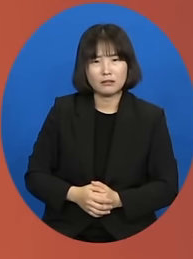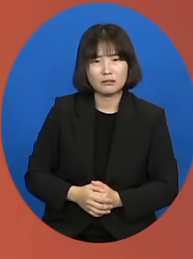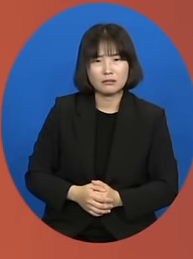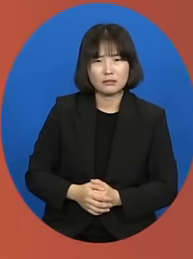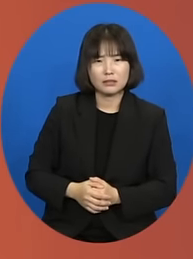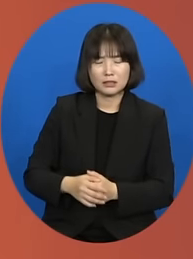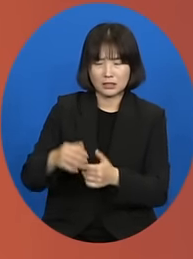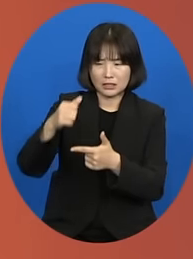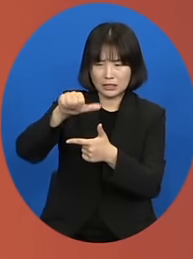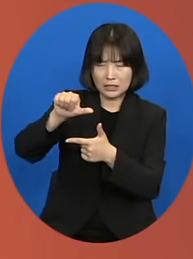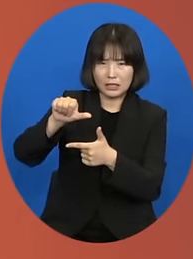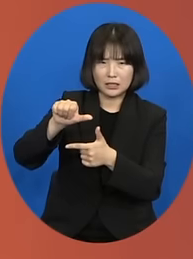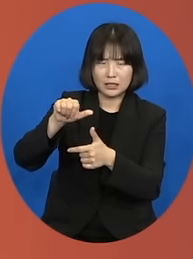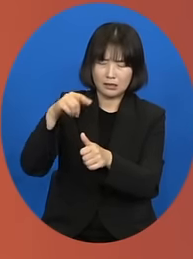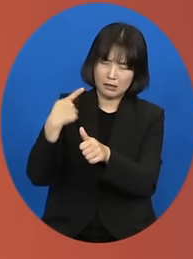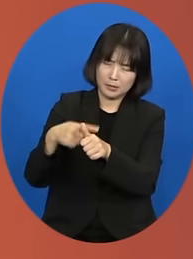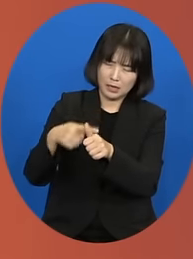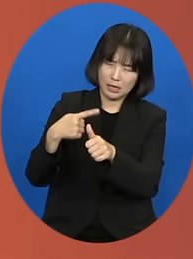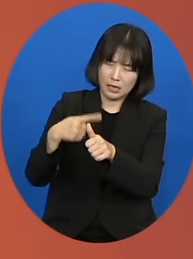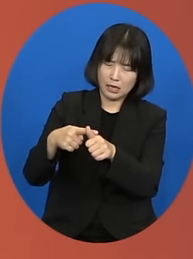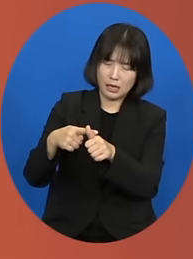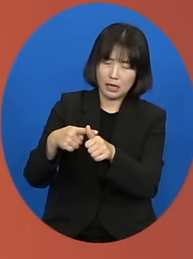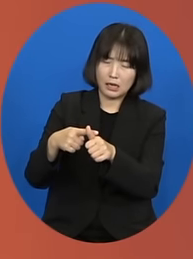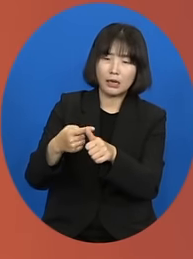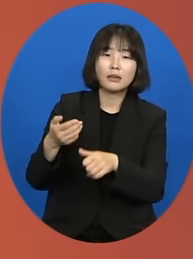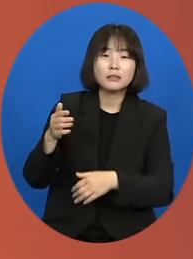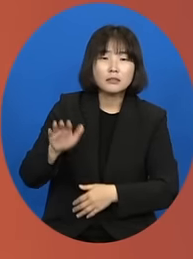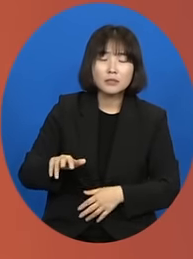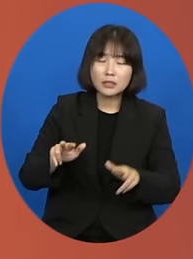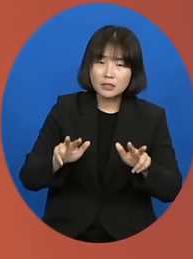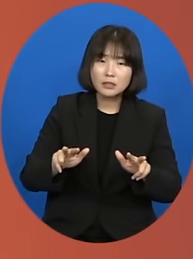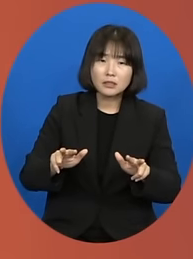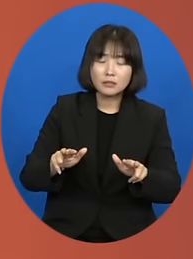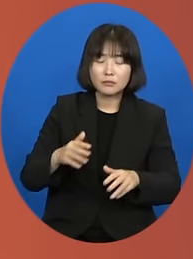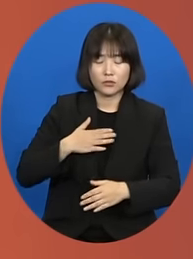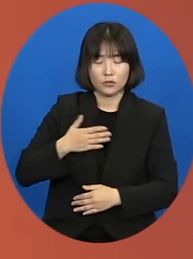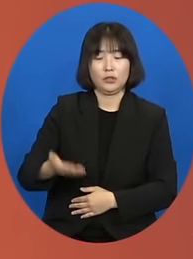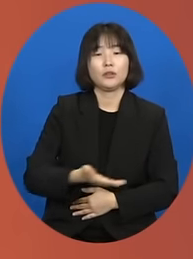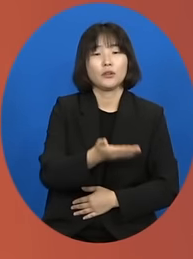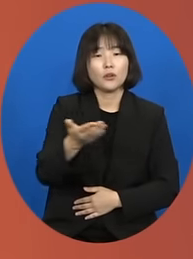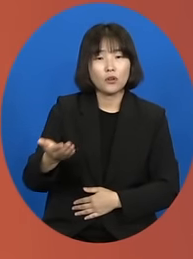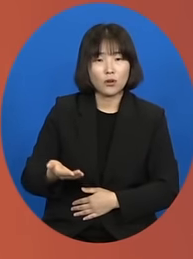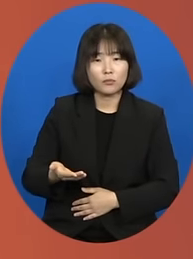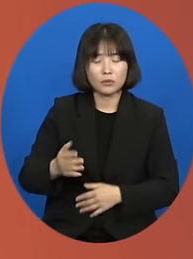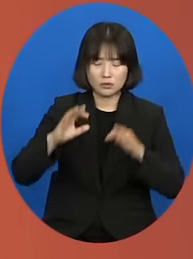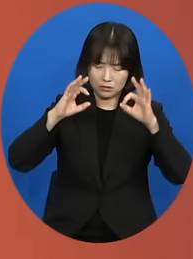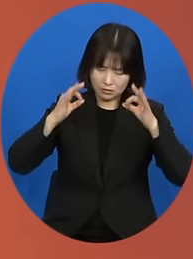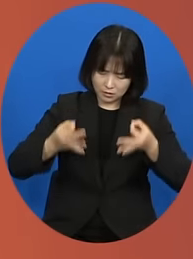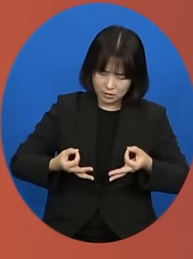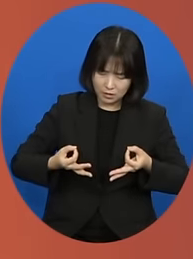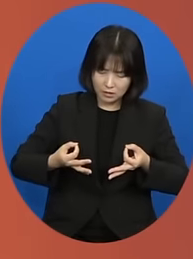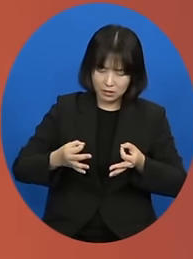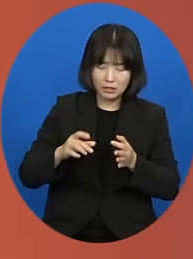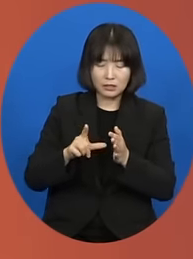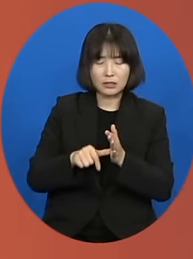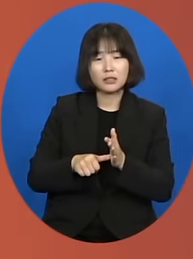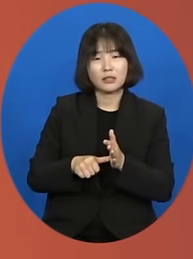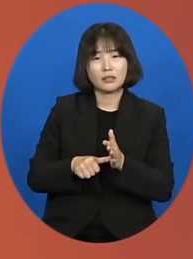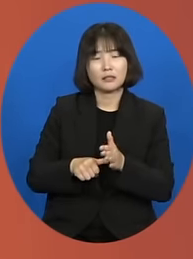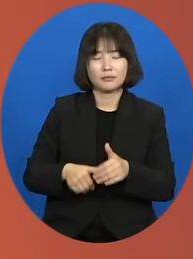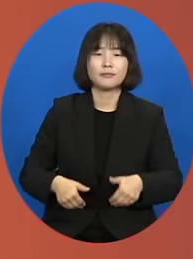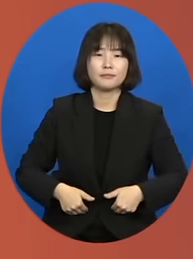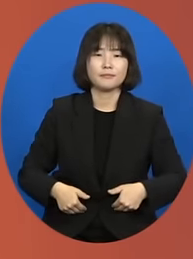큰아들을 비난하고 있지만 이 시간 저와 여러분은 우리 자신을 돌아볼 수 있는 시간을 가지기를